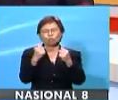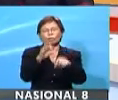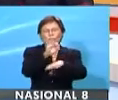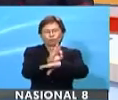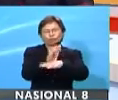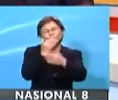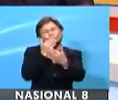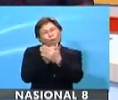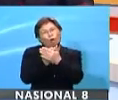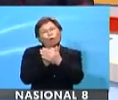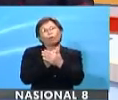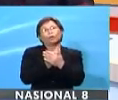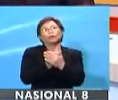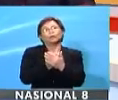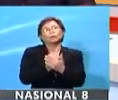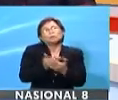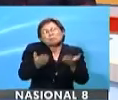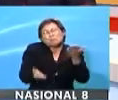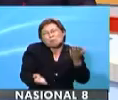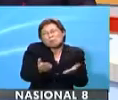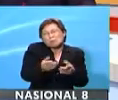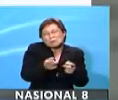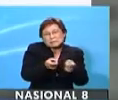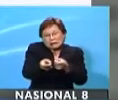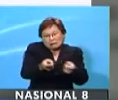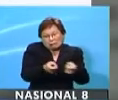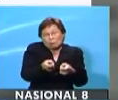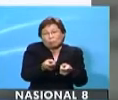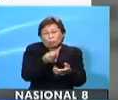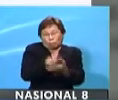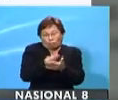dengan baik, menghapuskan kemungkinan kawalan modal amat